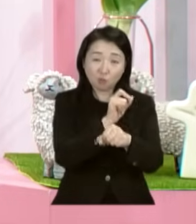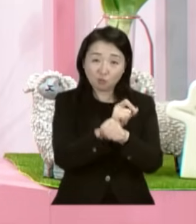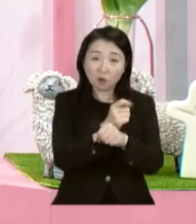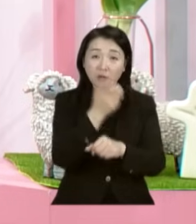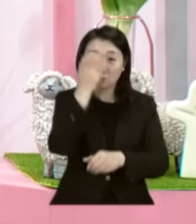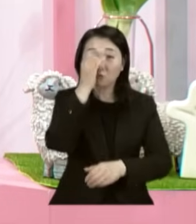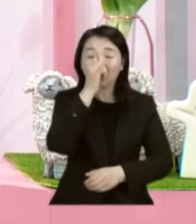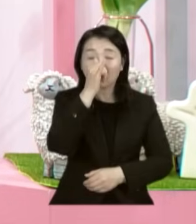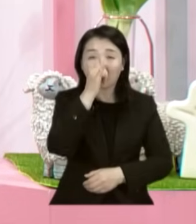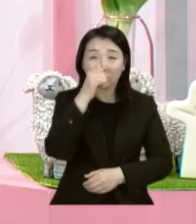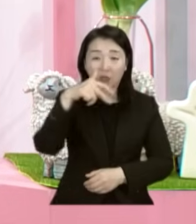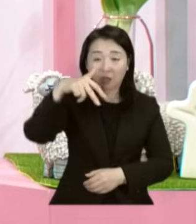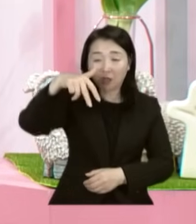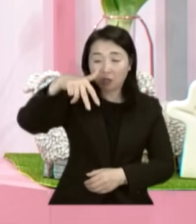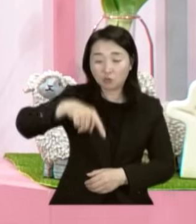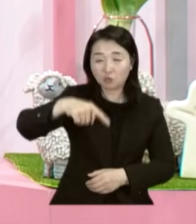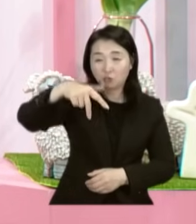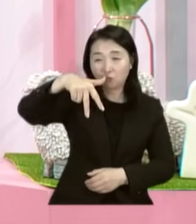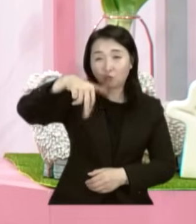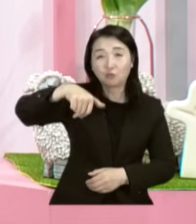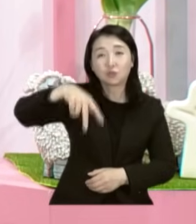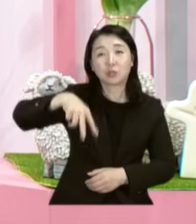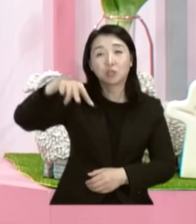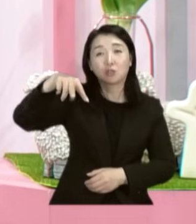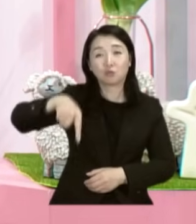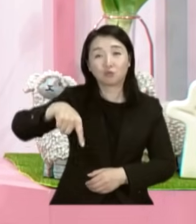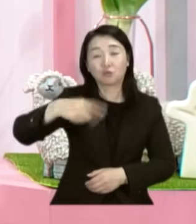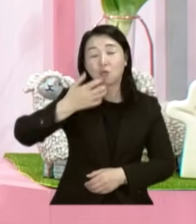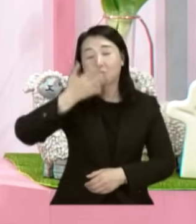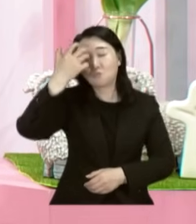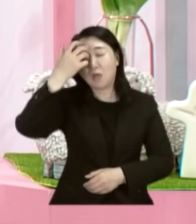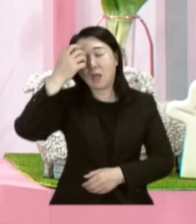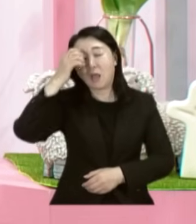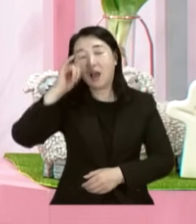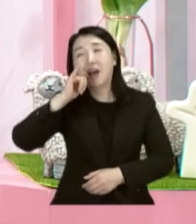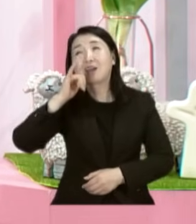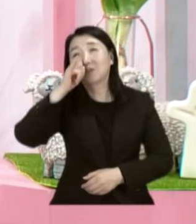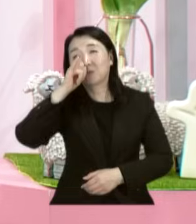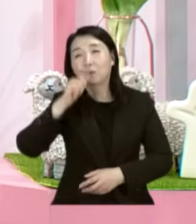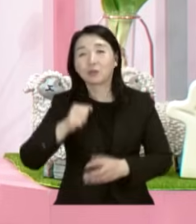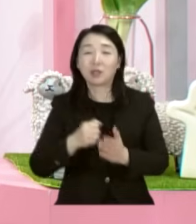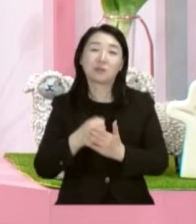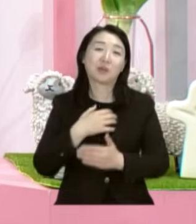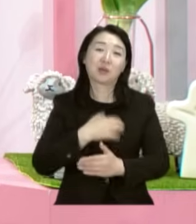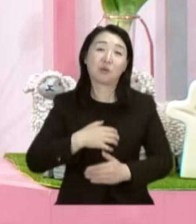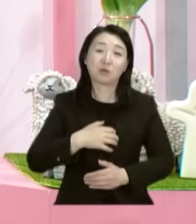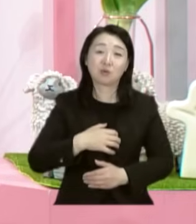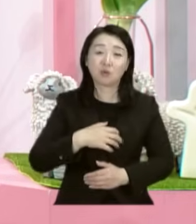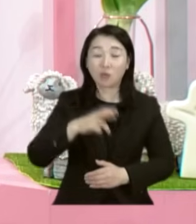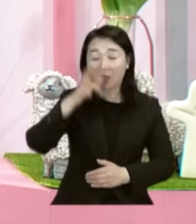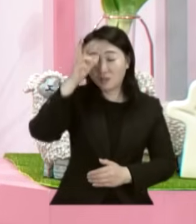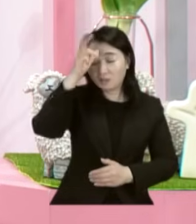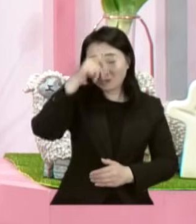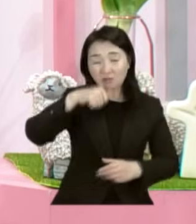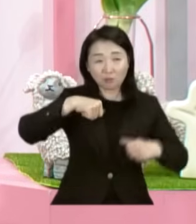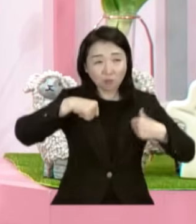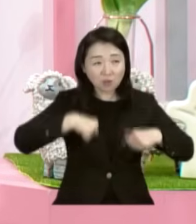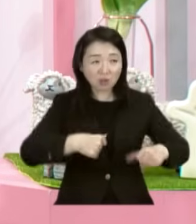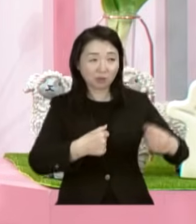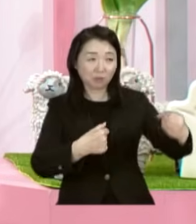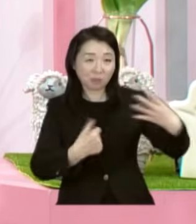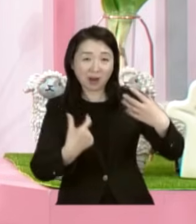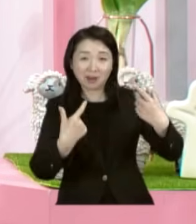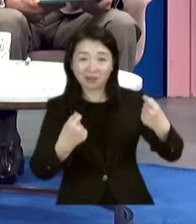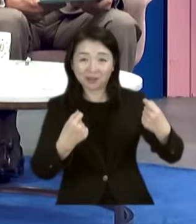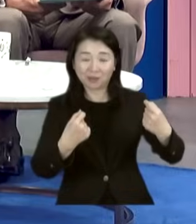있다가 제가 주지 수에 너무 심취하게 한편으로 또 걱정되신다고 경찰 안 한다고 할 거